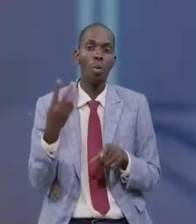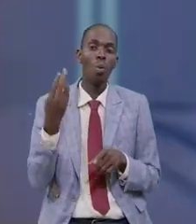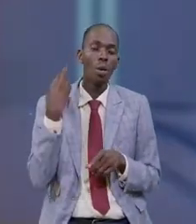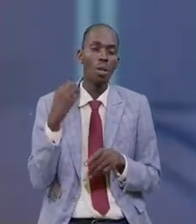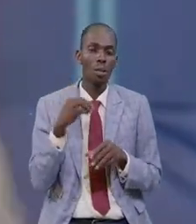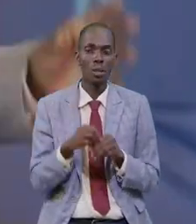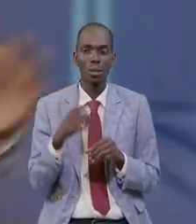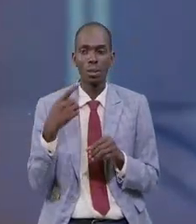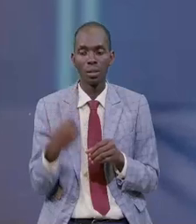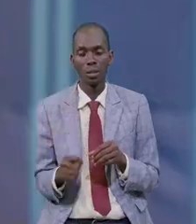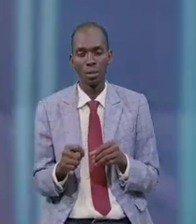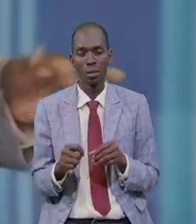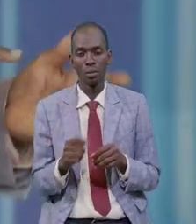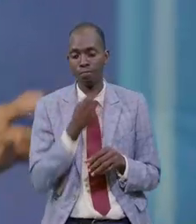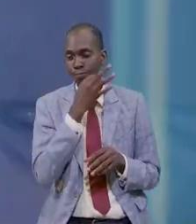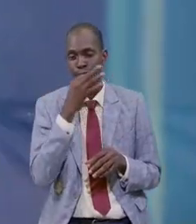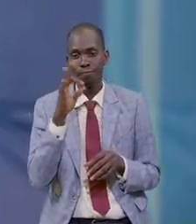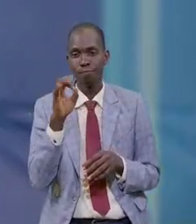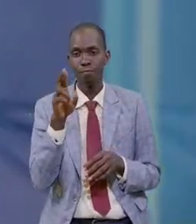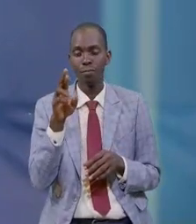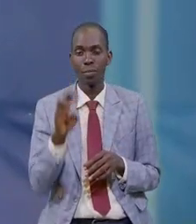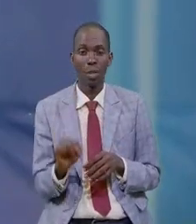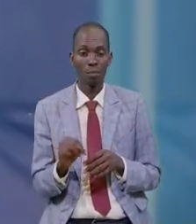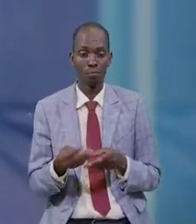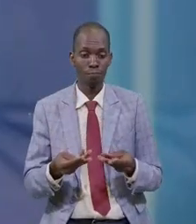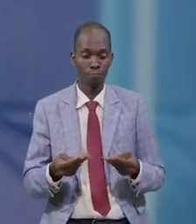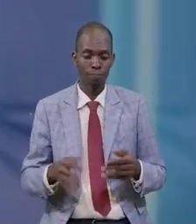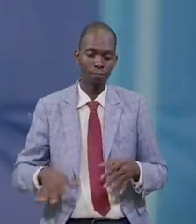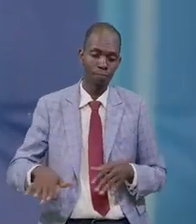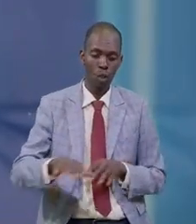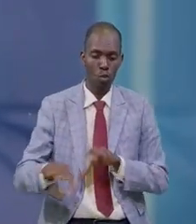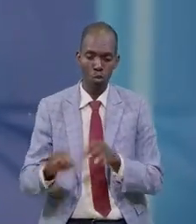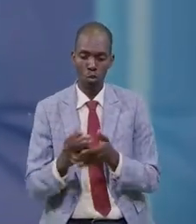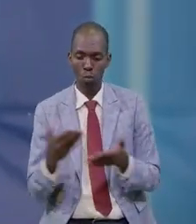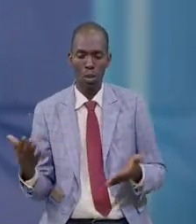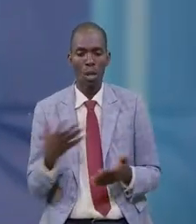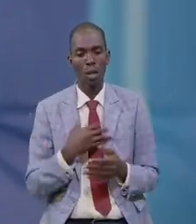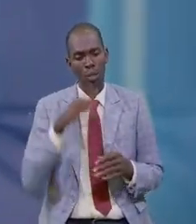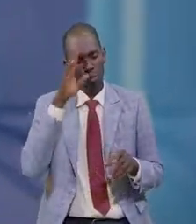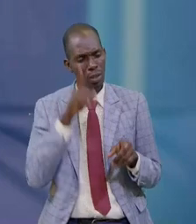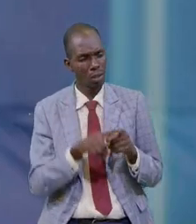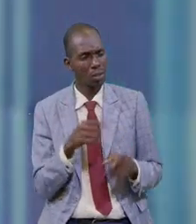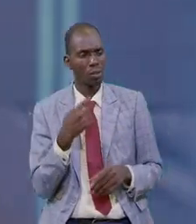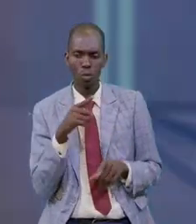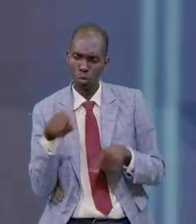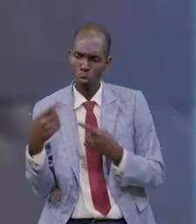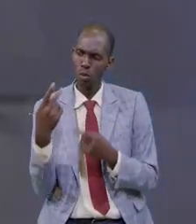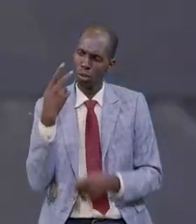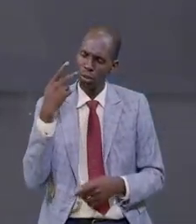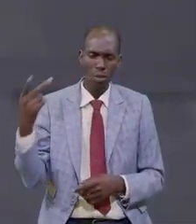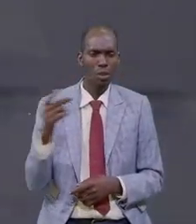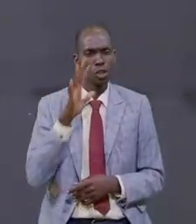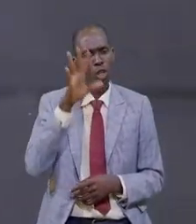leur père et le père a dit allez va te montrer à eux et voir comment il se